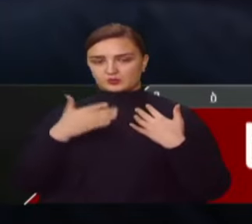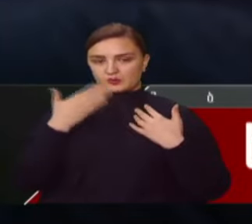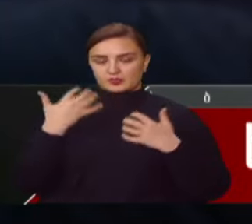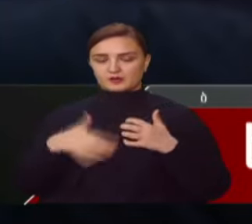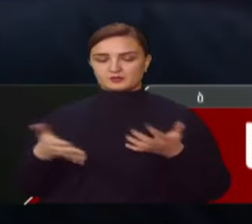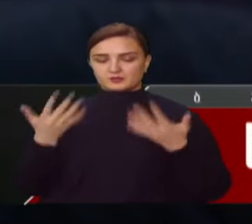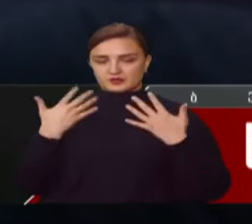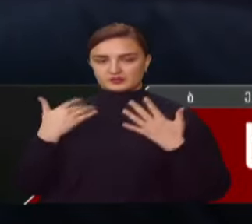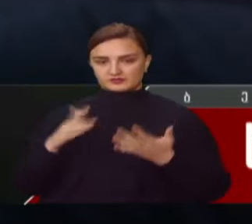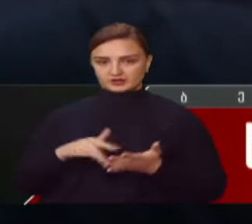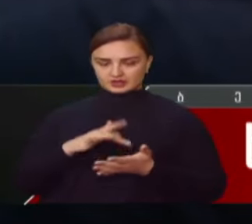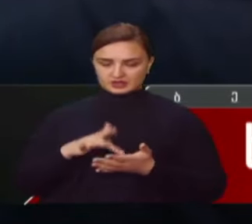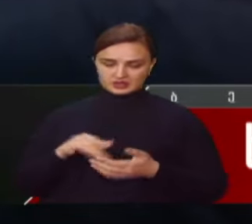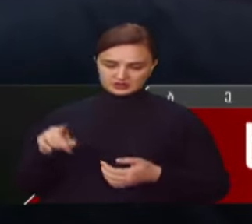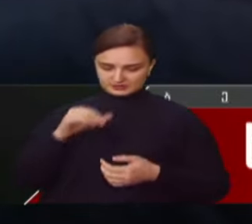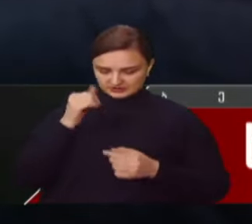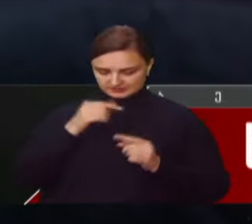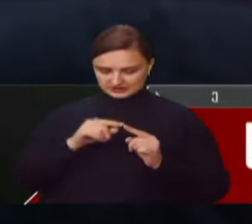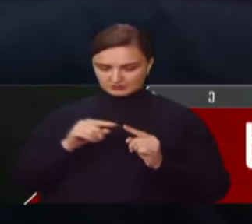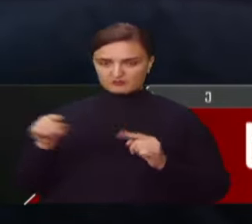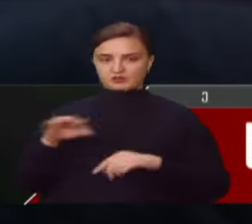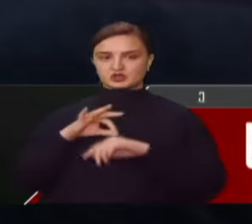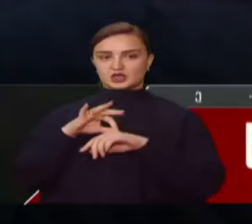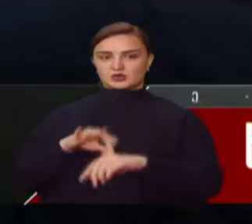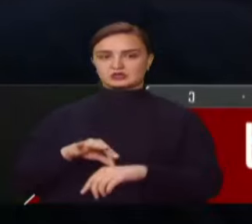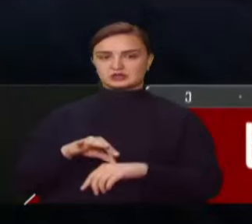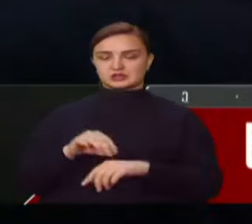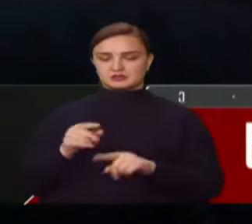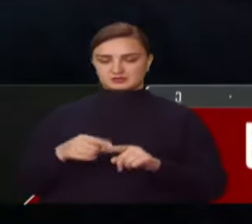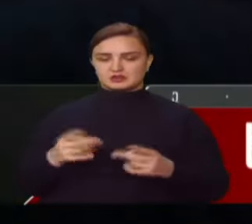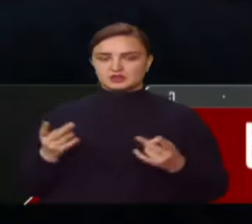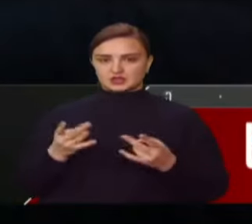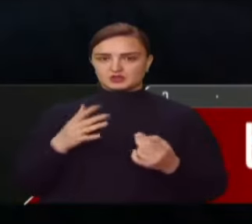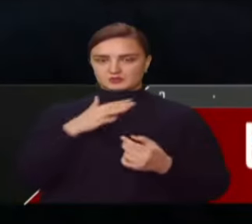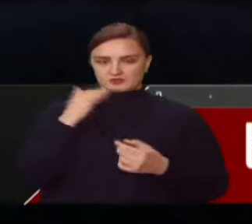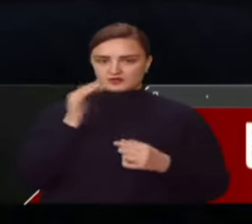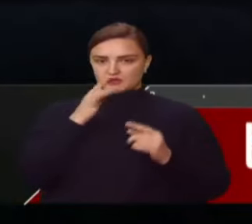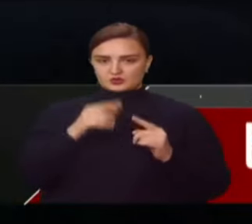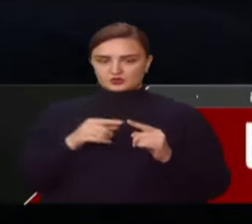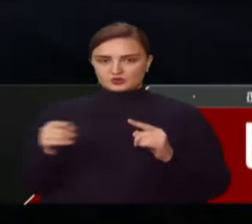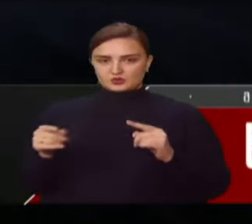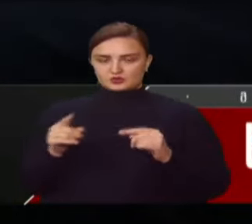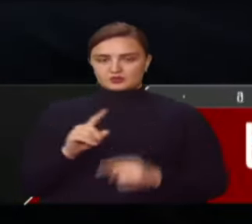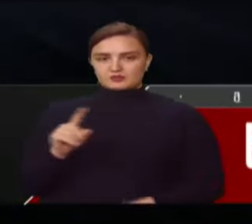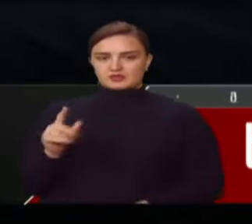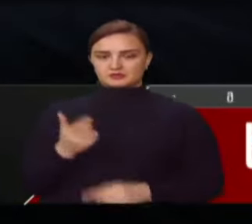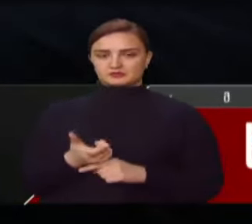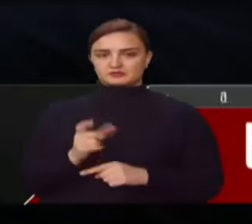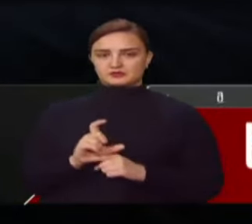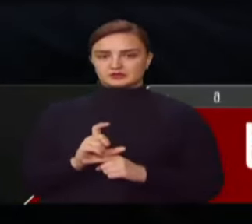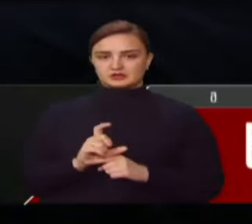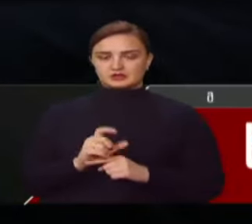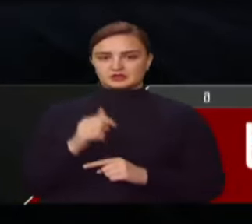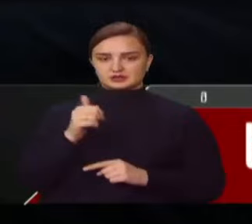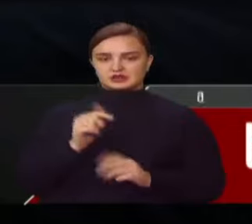პარკებს ქალაქები წლების განმავლობაში ახორციელებენ, ამასაც დაჭირდება ბევრი დრო და წლები, თუმცა ძალიან კარგია, რომ